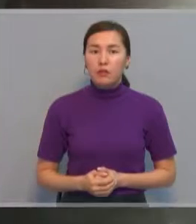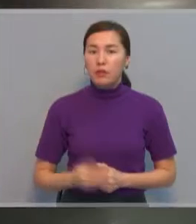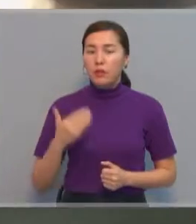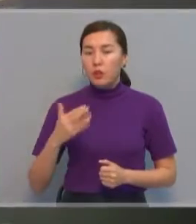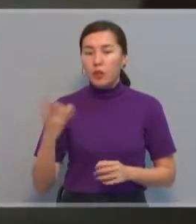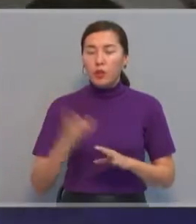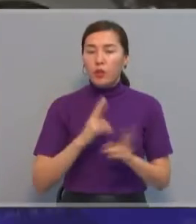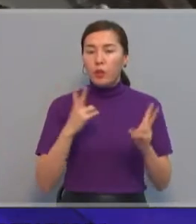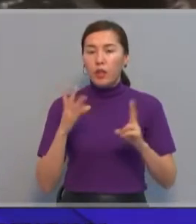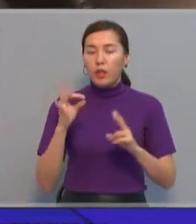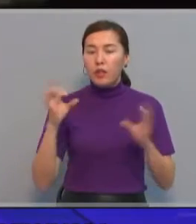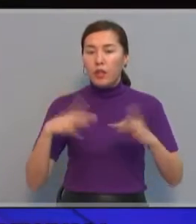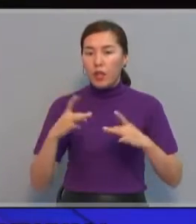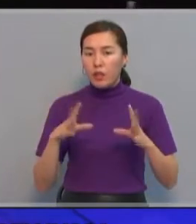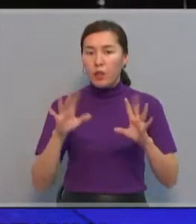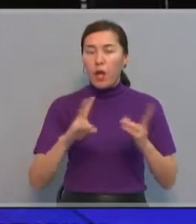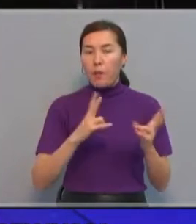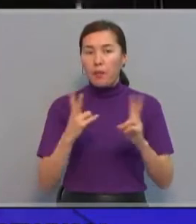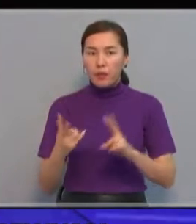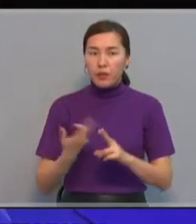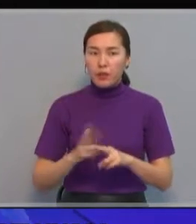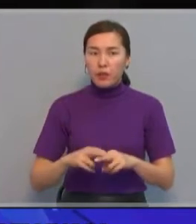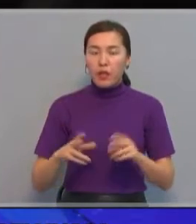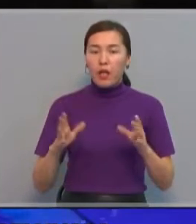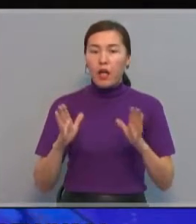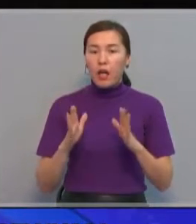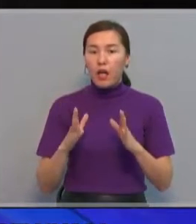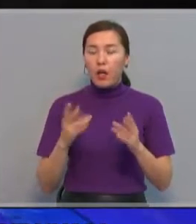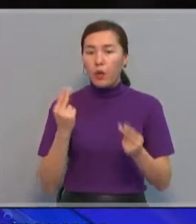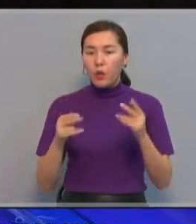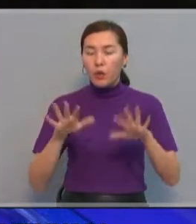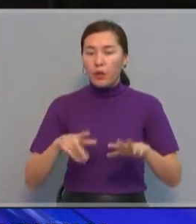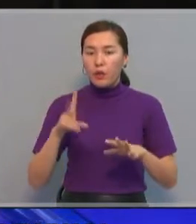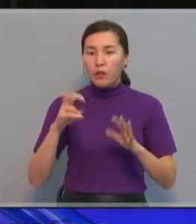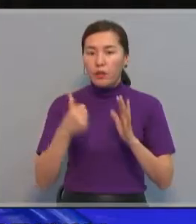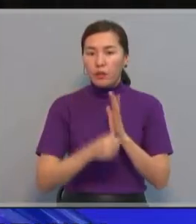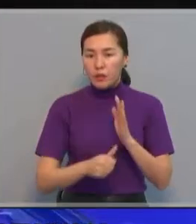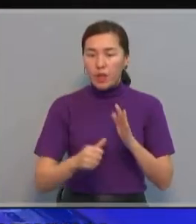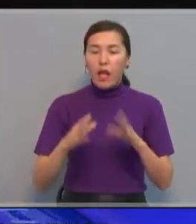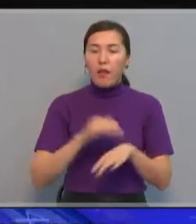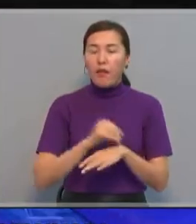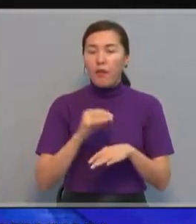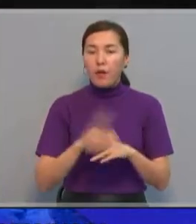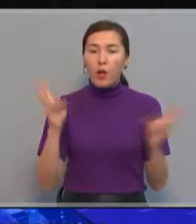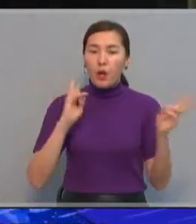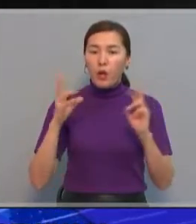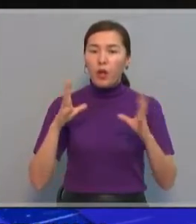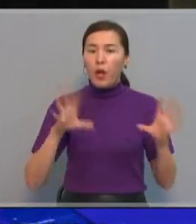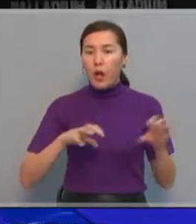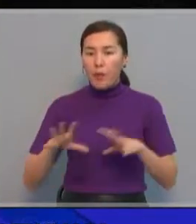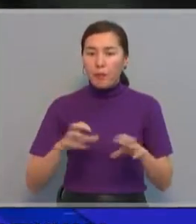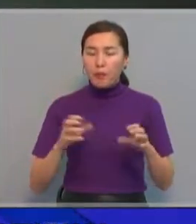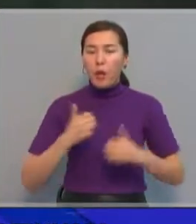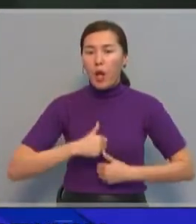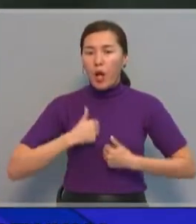Из них в ночных клубах, кафе, ресторанах, компьютерных клубах, букмекерских конторах выявлено 262 факта. В парикмахерских, массажных